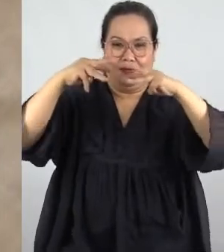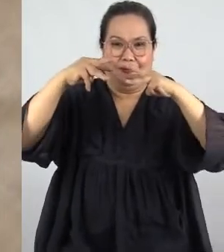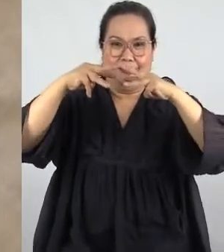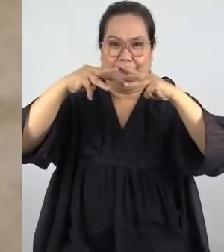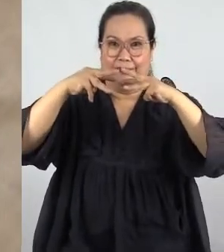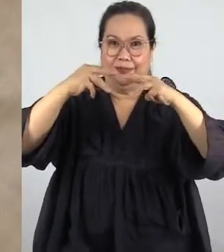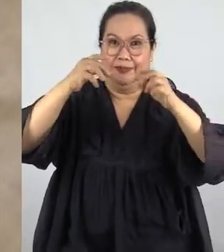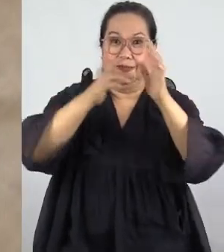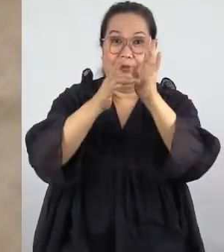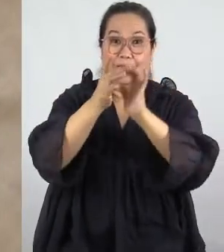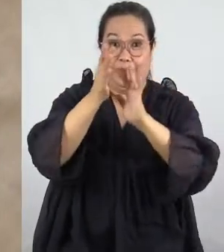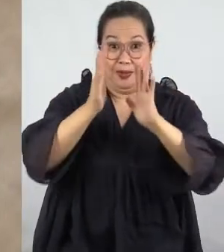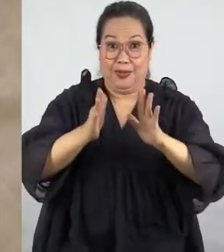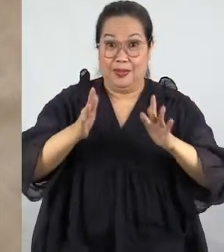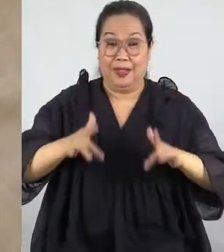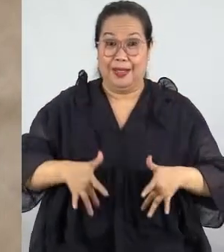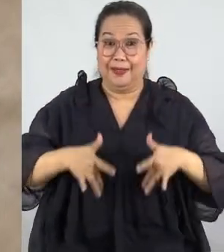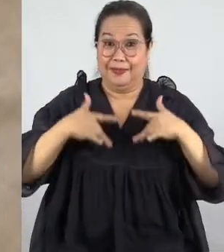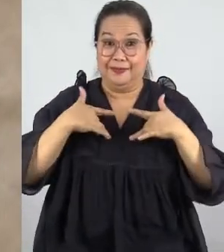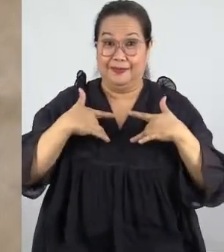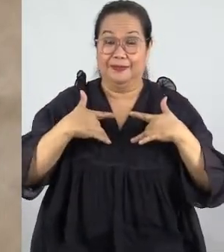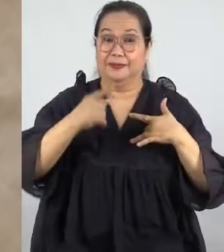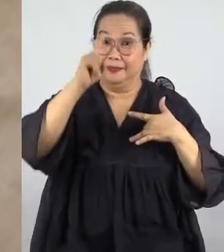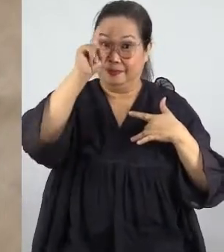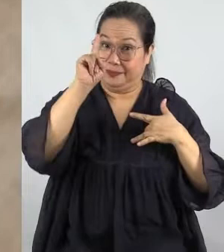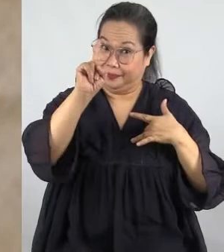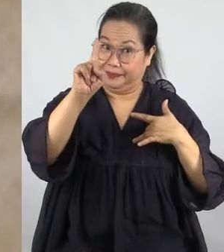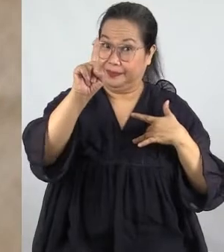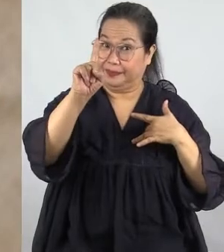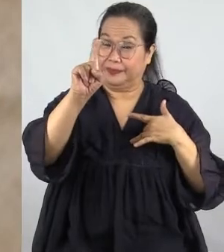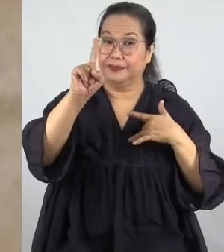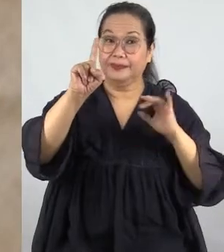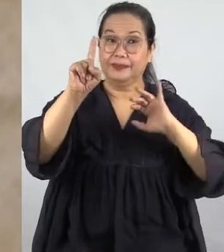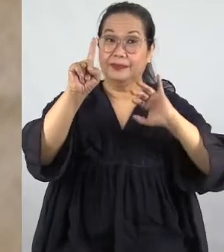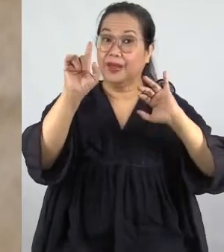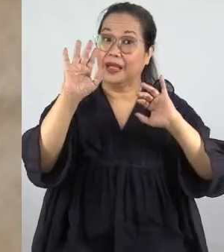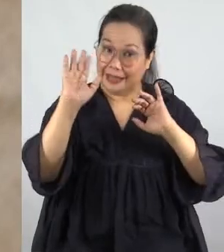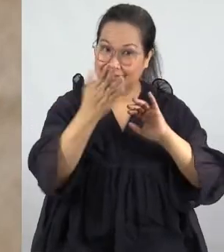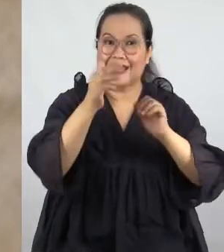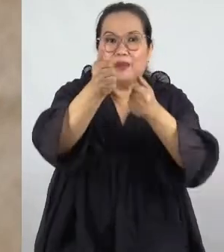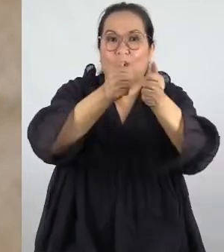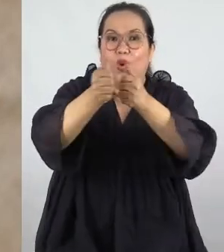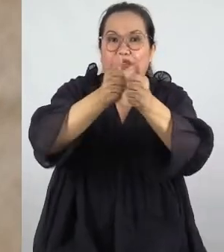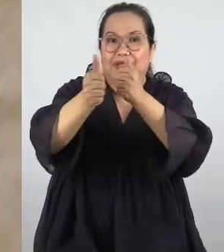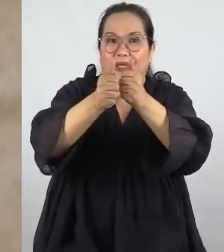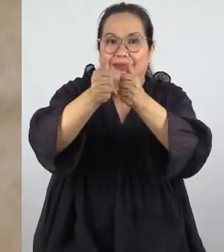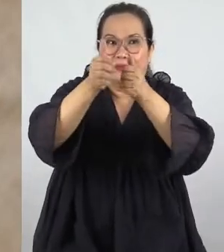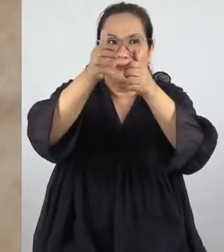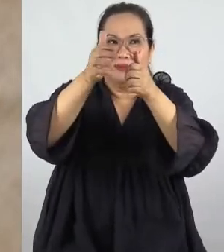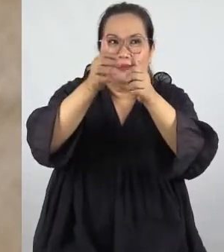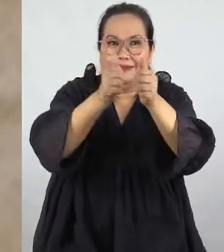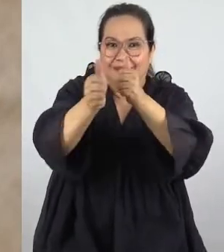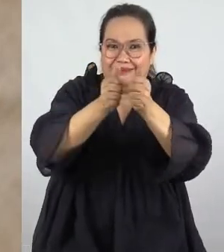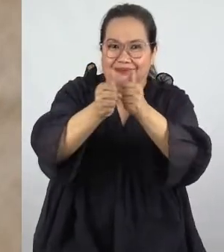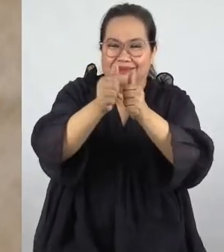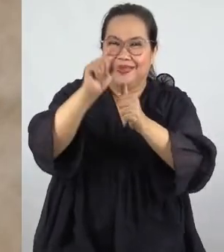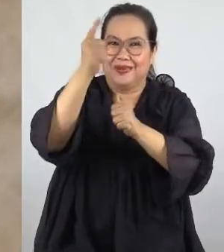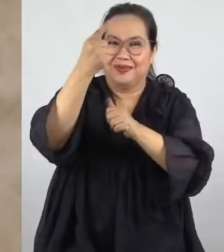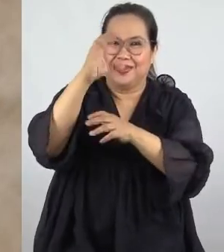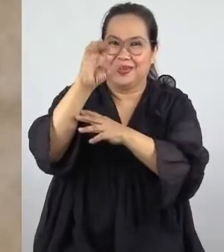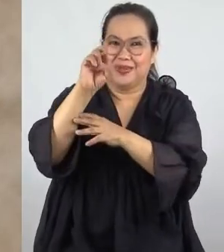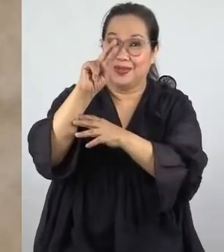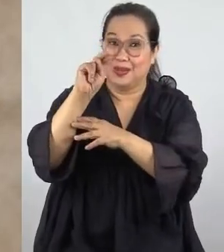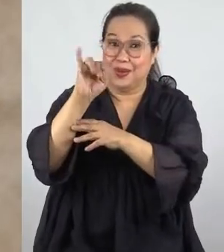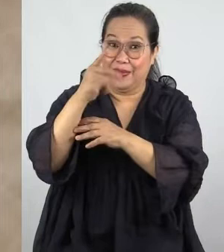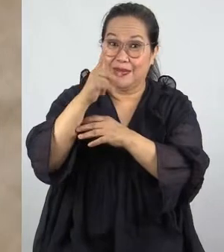Ang buhay Kristiyano ay isang parang paligsahan. No? 1 Corinthians